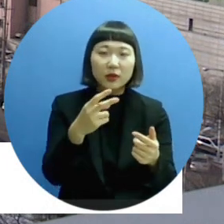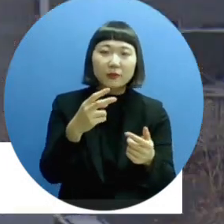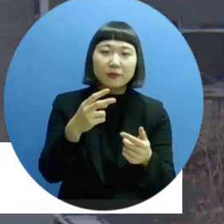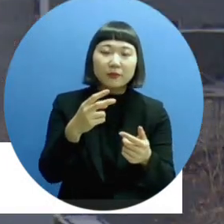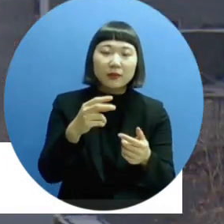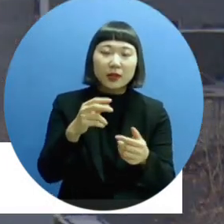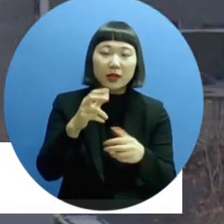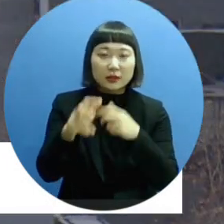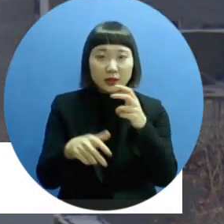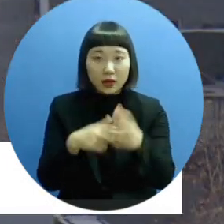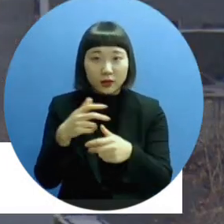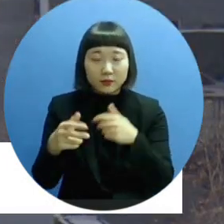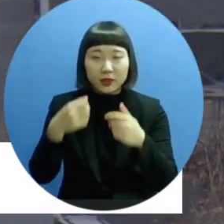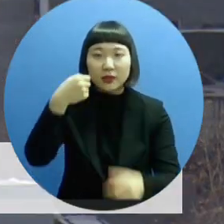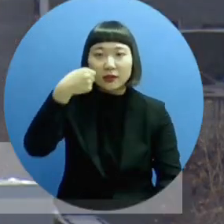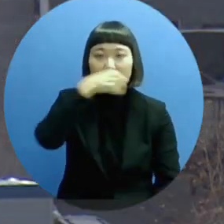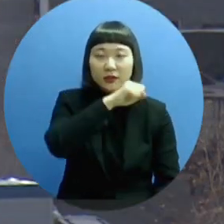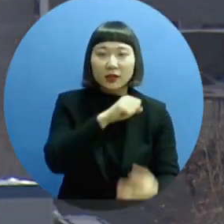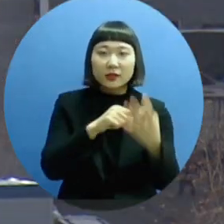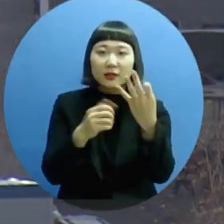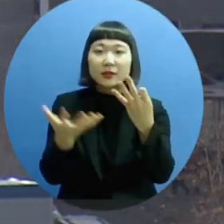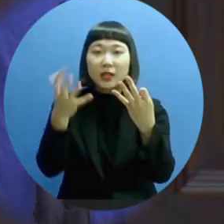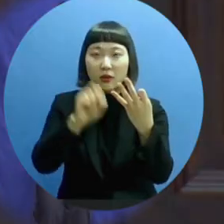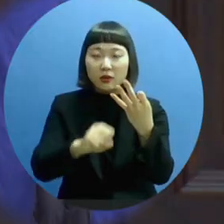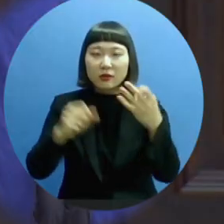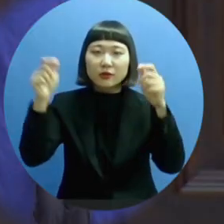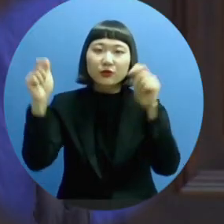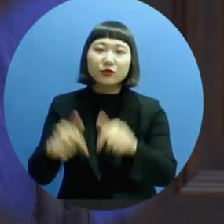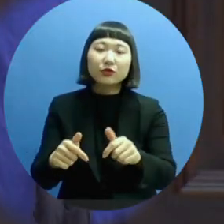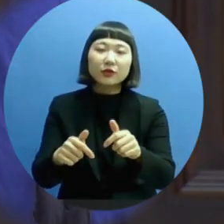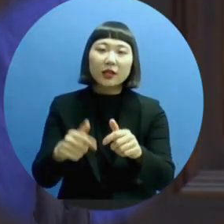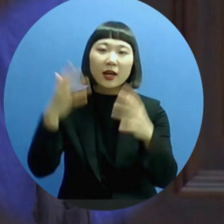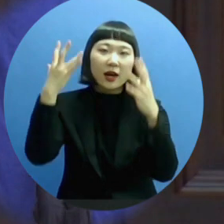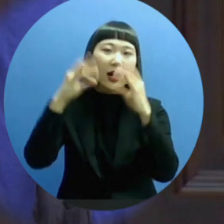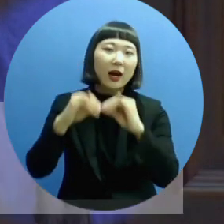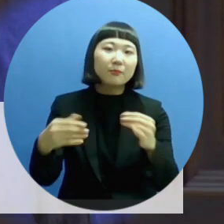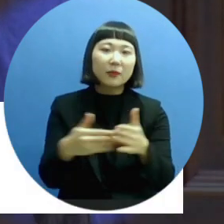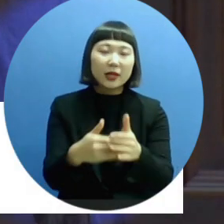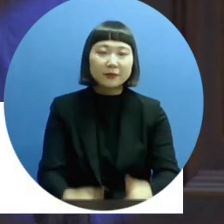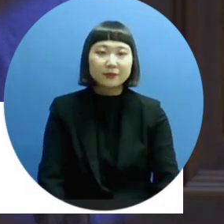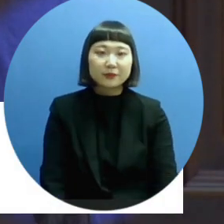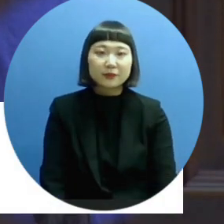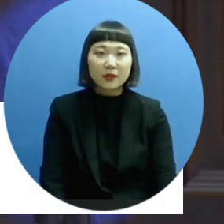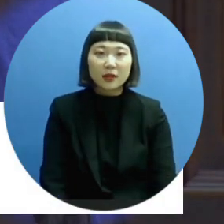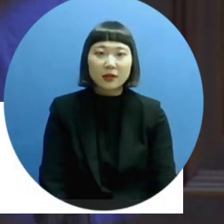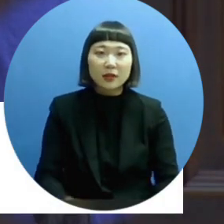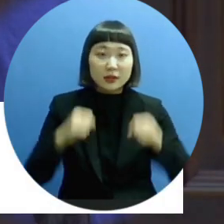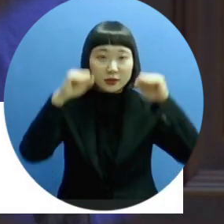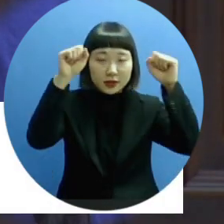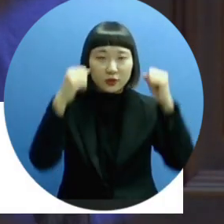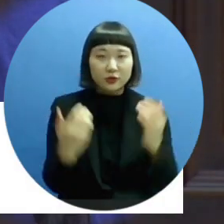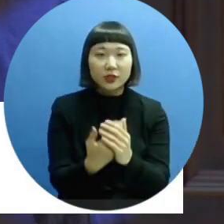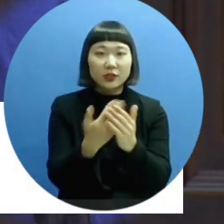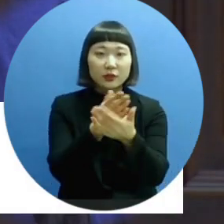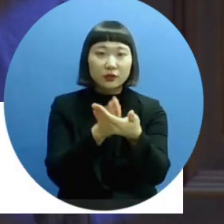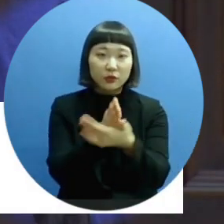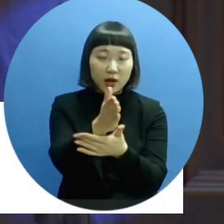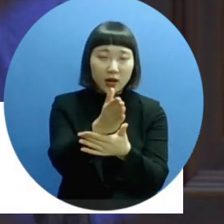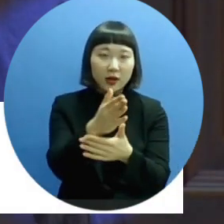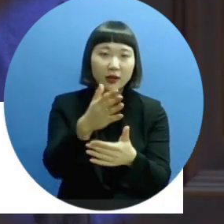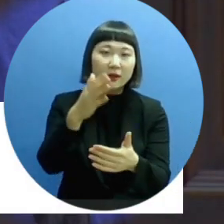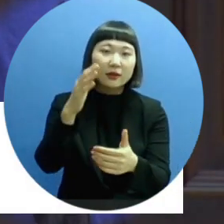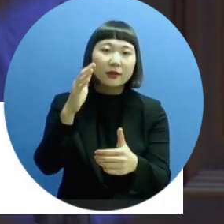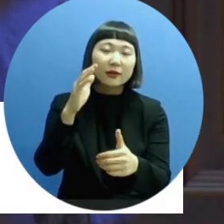총 14억 원을 삭감하는 데 합의했습니다. 체육진흥과 소관, 종목별 협회, 전국대회 참가